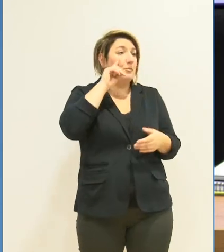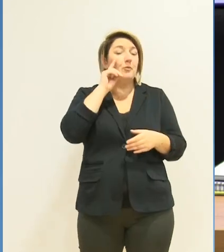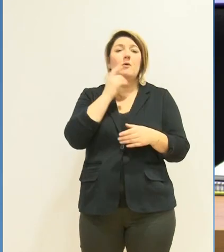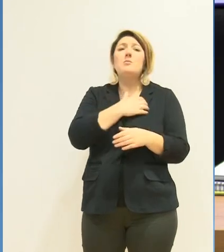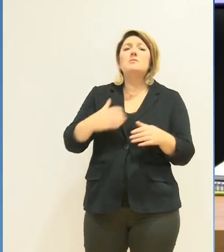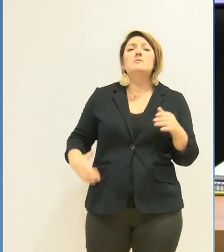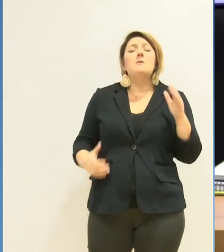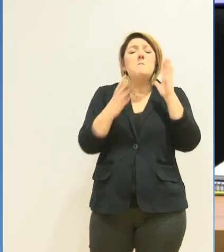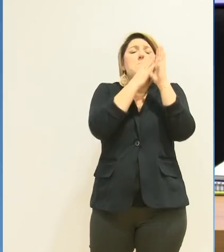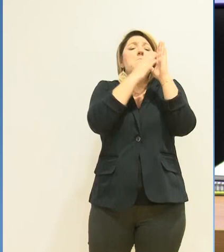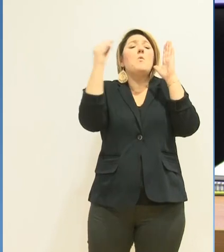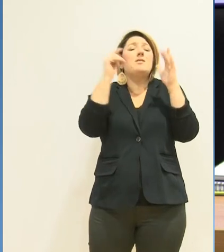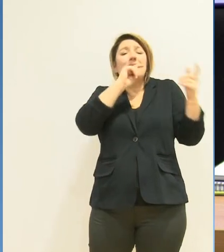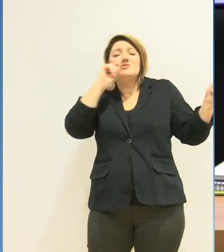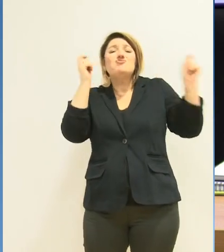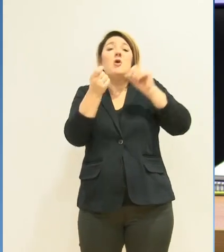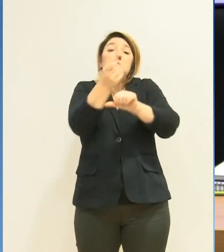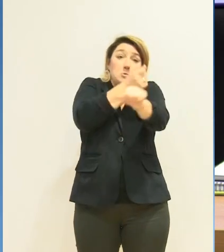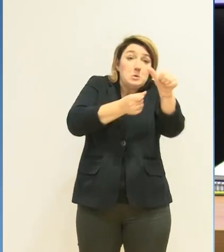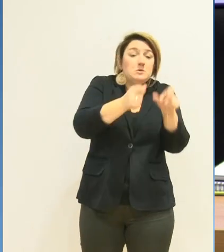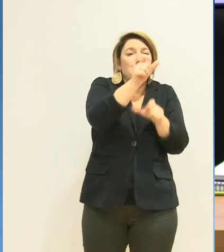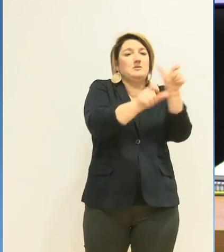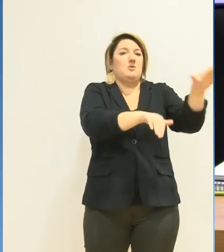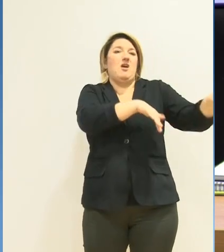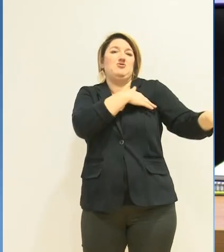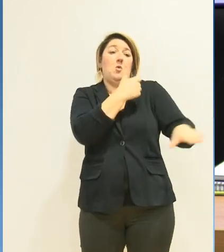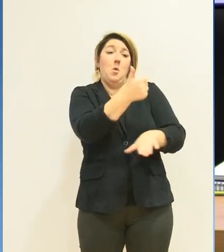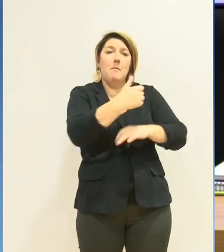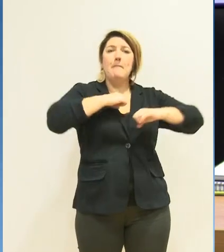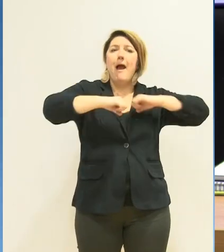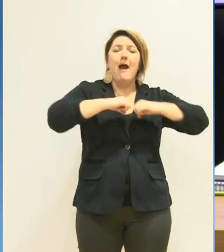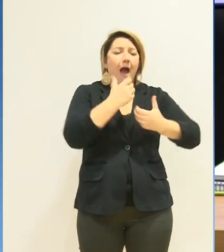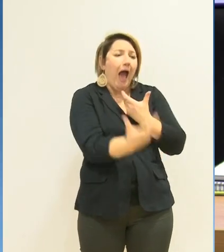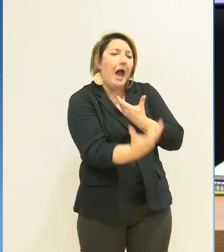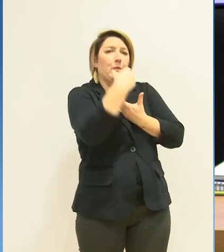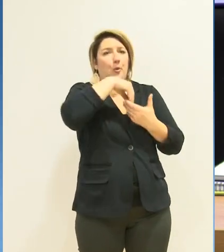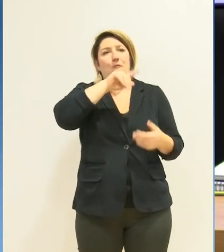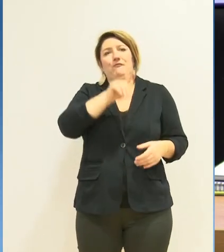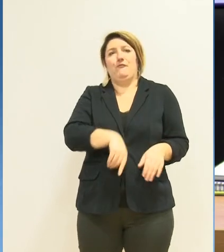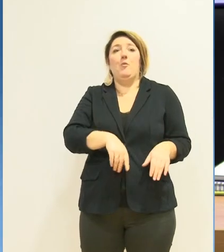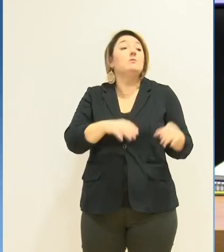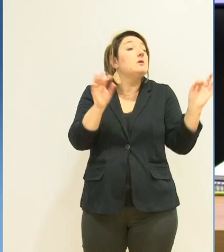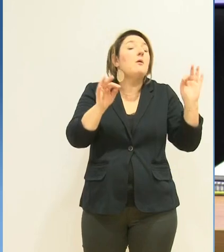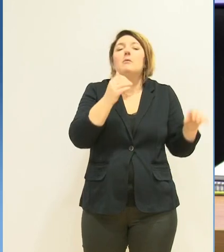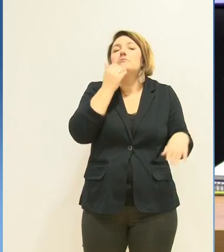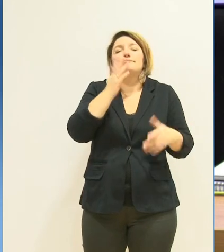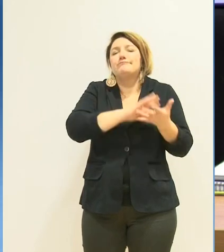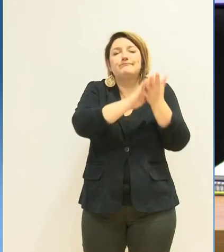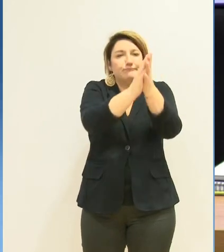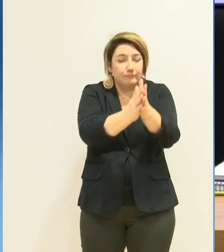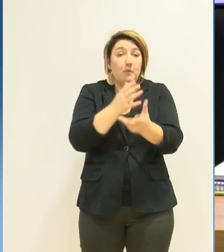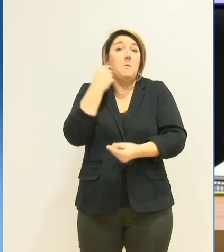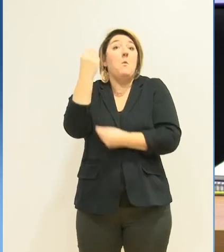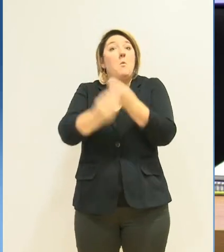municipal sans y associer pleinement les agents qui doivent être acteurs de cette transformation soit la